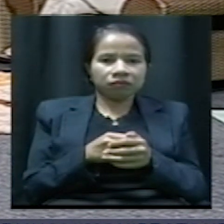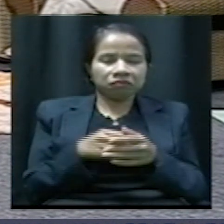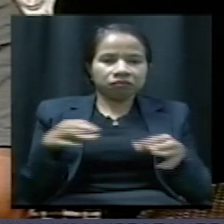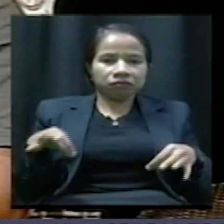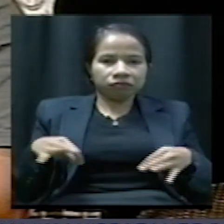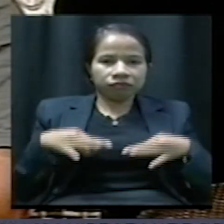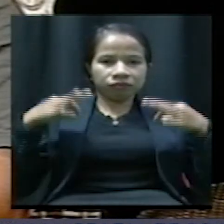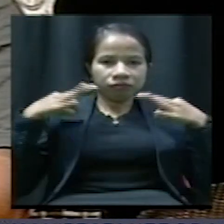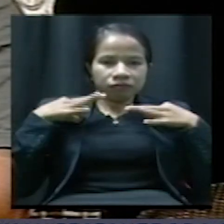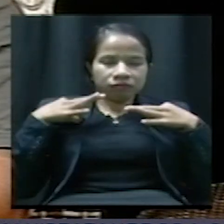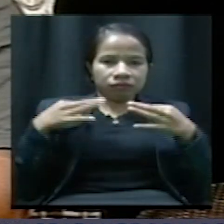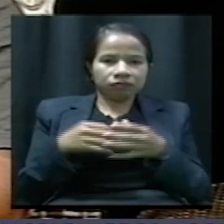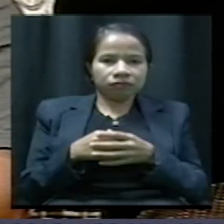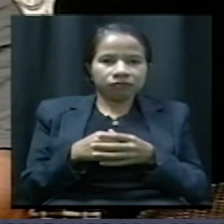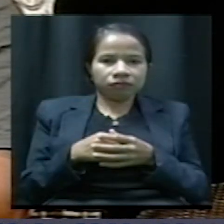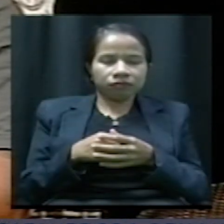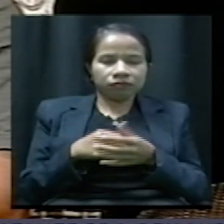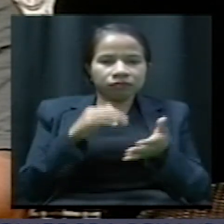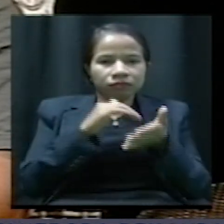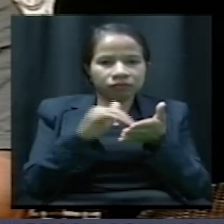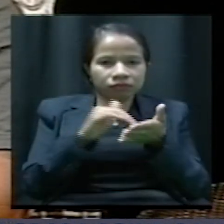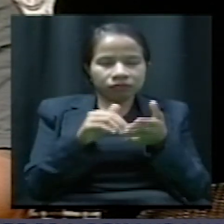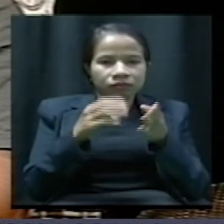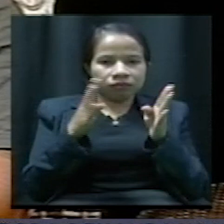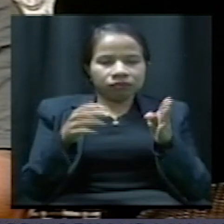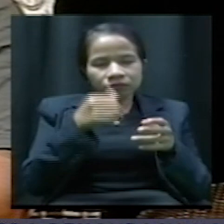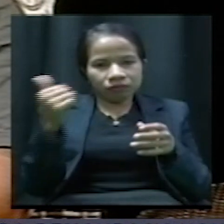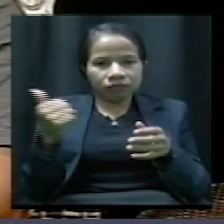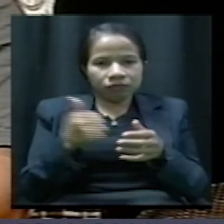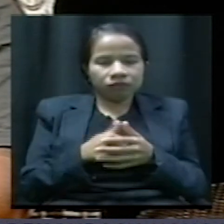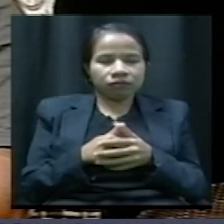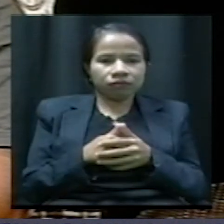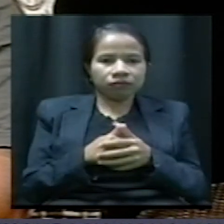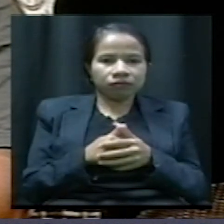fisiku agora ia formandus balung belum bahare